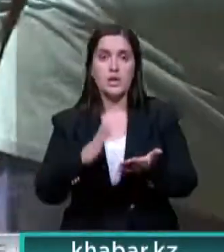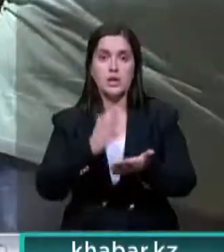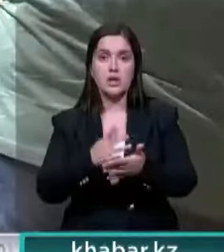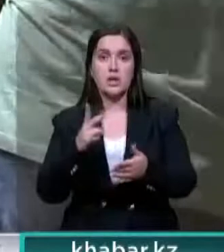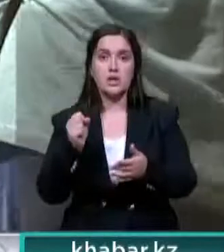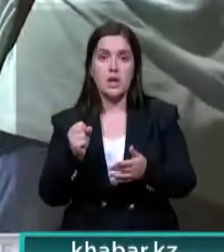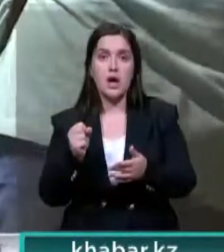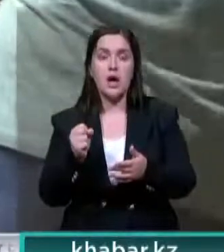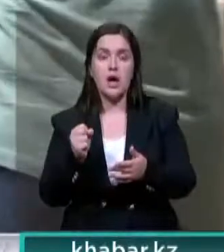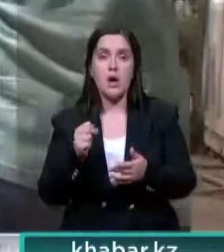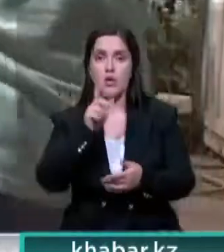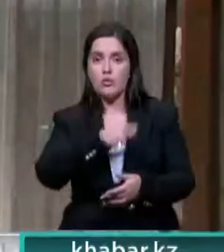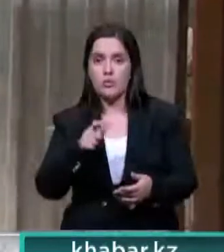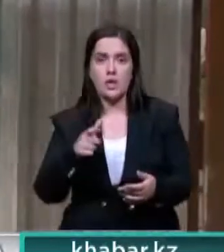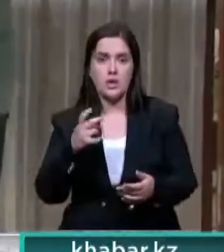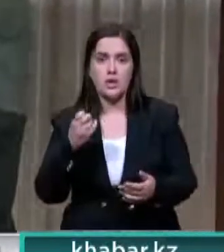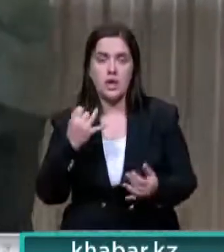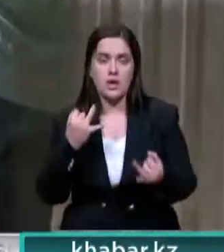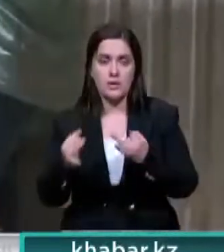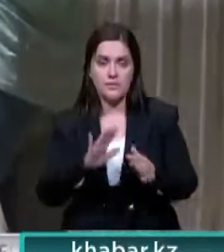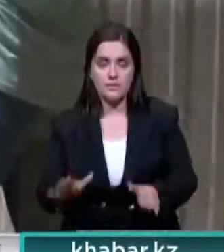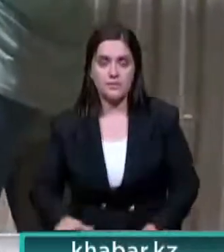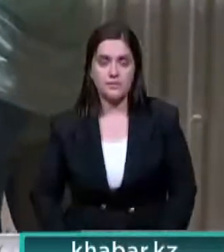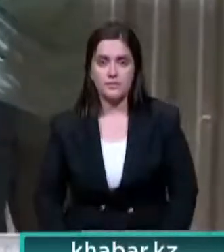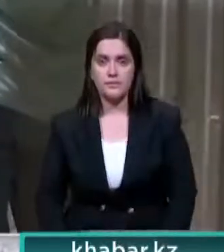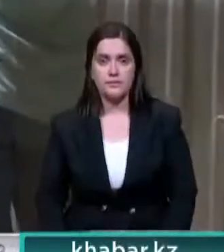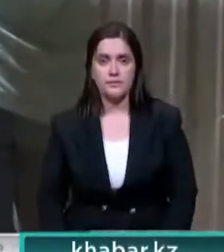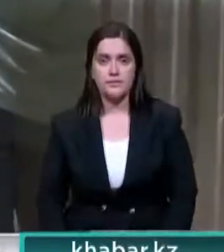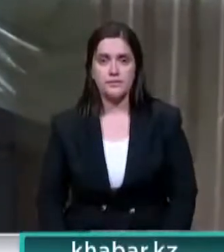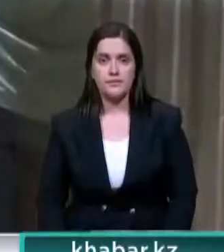На контакт с населением они не идут. Асим Кащегулова, Эдуард Кон, итоги дня, Алматы.